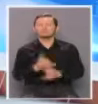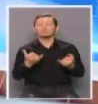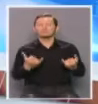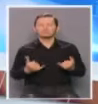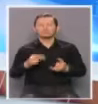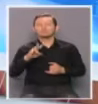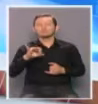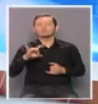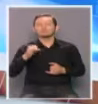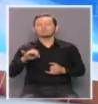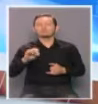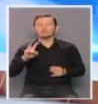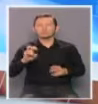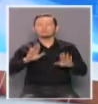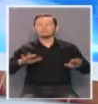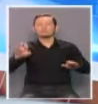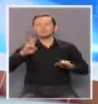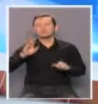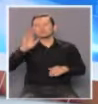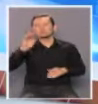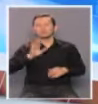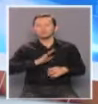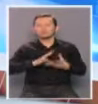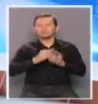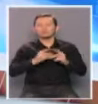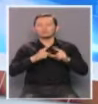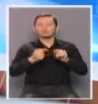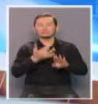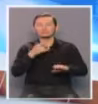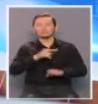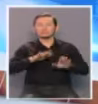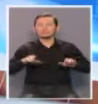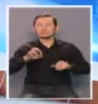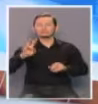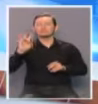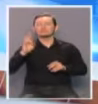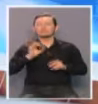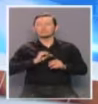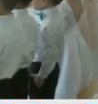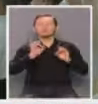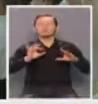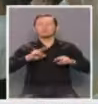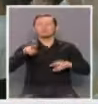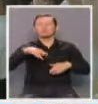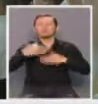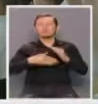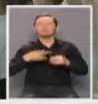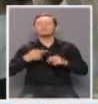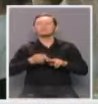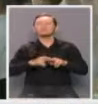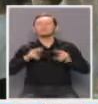Бүгін нұрайлық бүлдіршіндер балабақшамен қоштасты. Мектепке дейінгі бөбек жайда елбасының рухани жаңғыру мақаласына орай концерттік